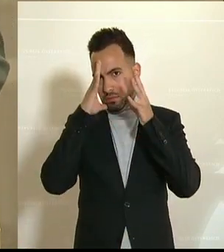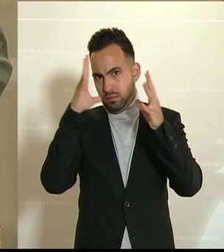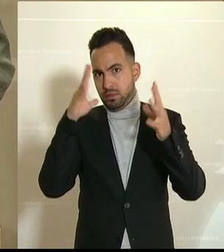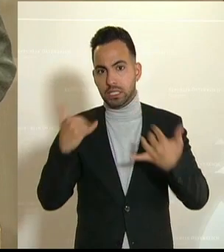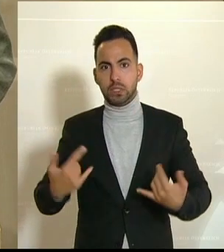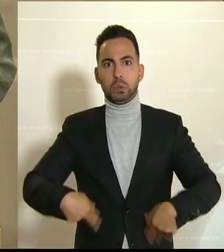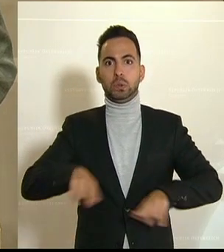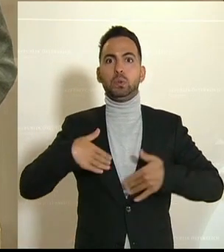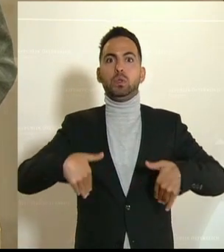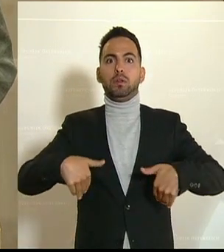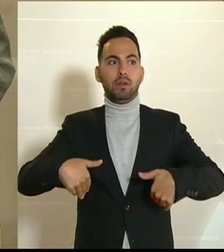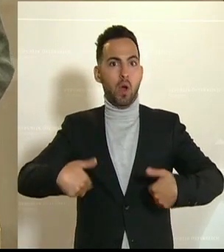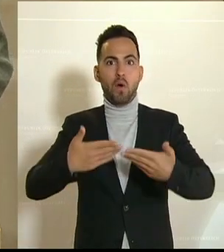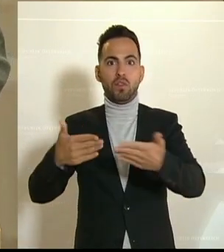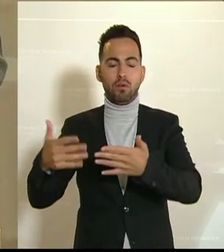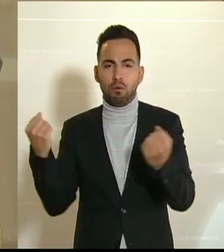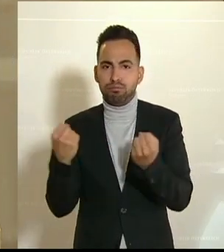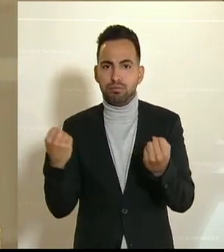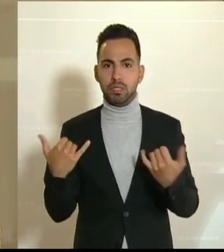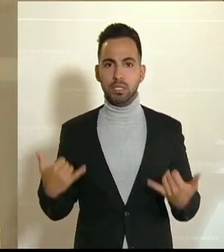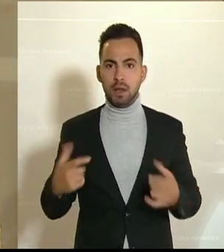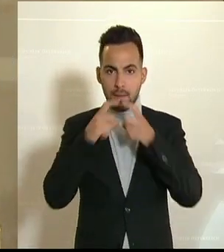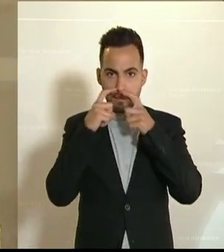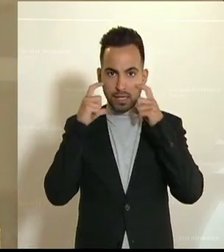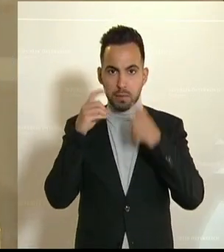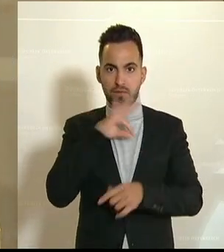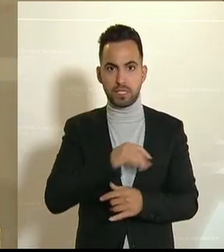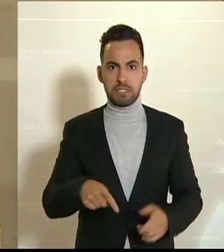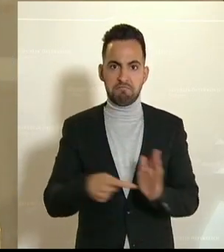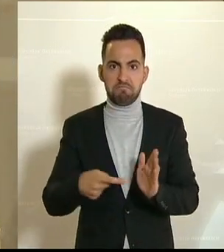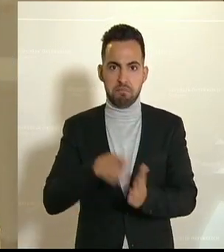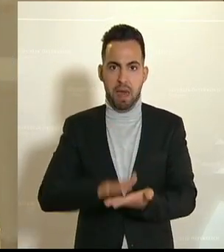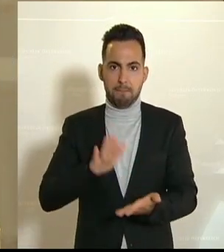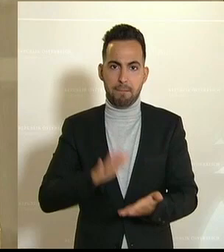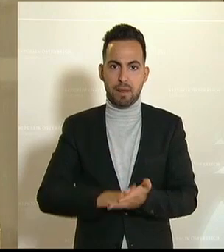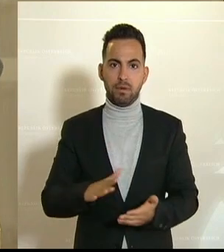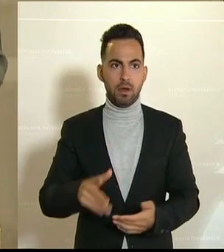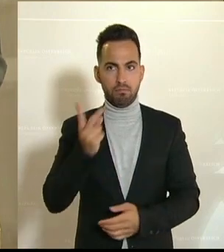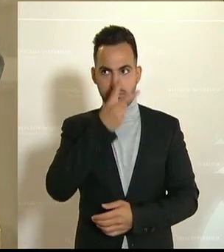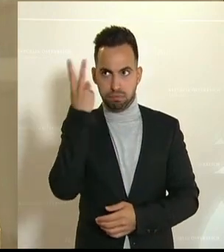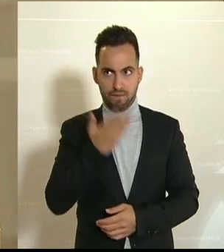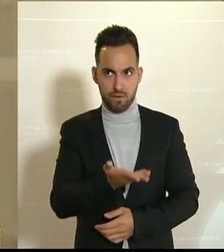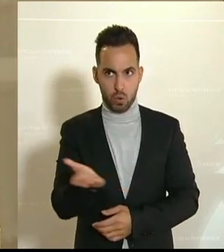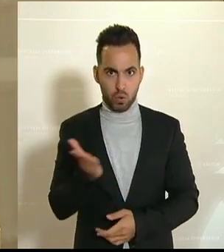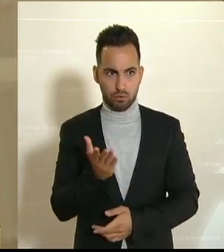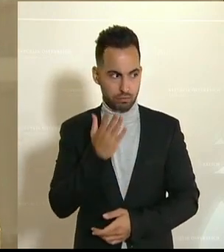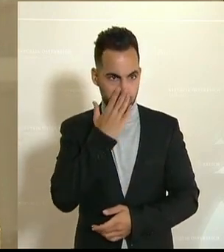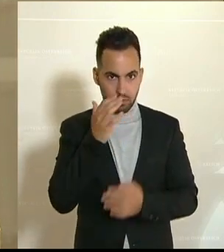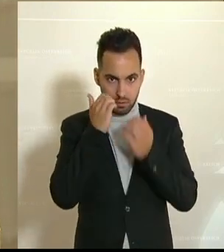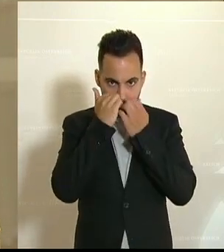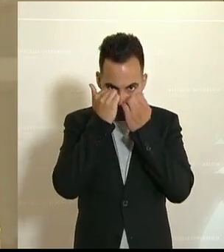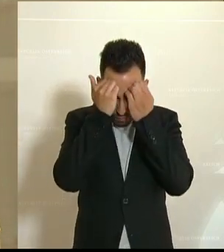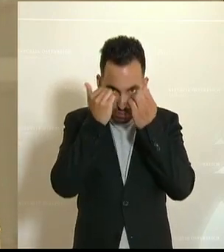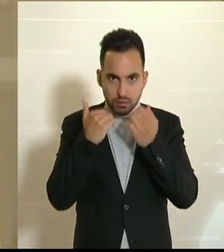wundert es mich nicht, sehr geehrte Damen und Herren, warum Sie bis heute an der Maskenpflicht so festhalten, damit die Bevölkerung wahrscheinlich nicht sehen muss, die